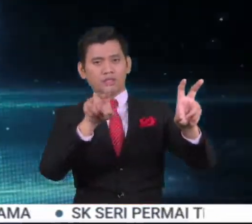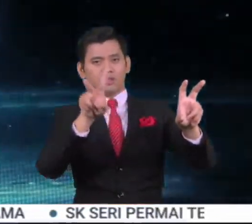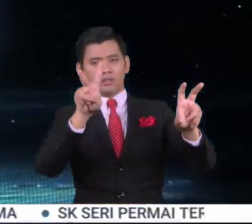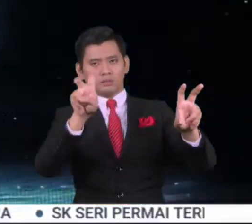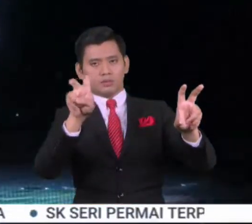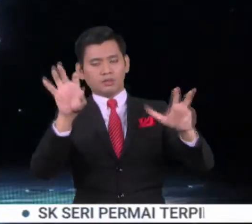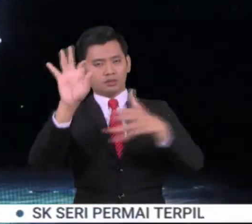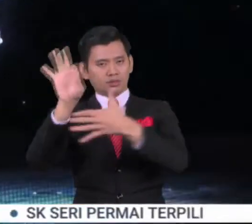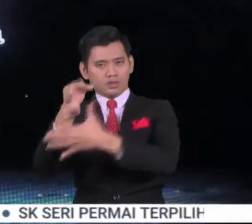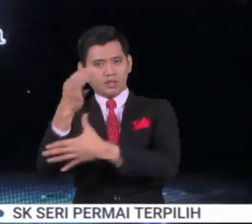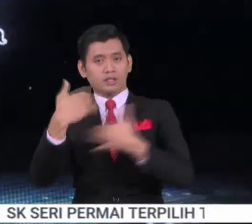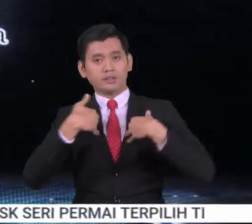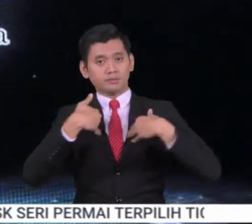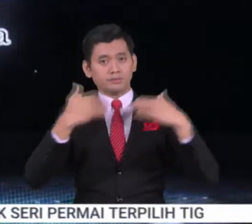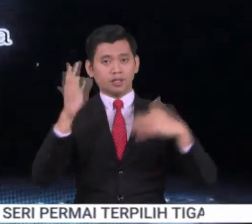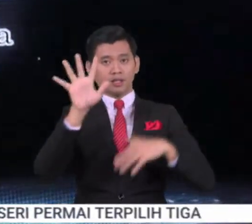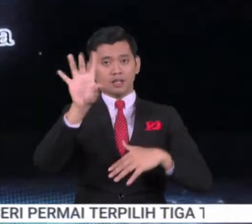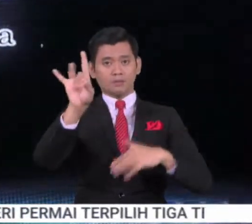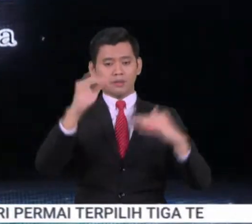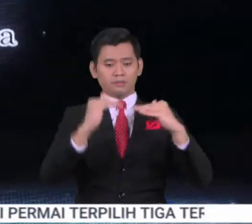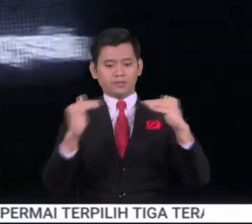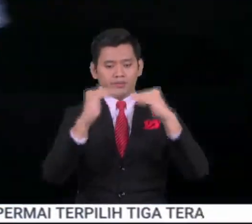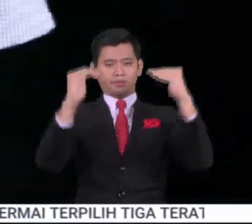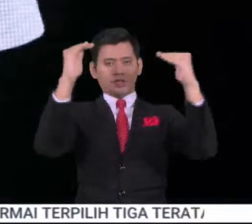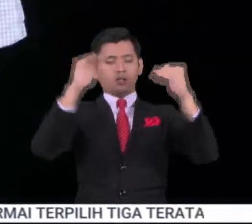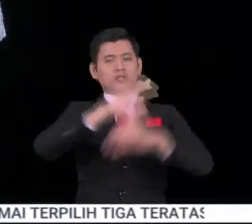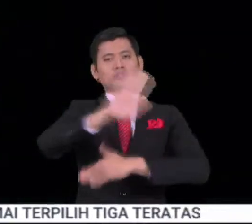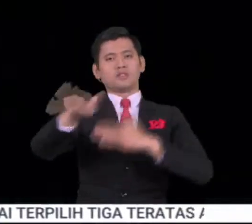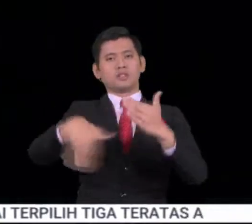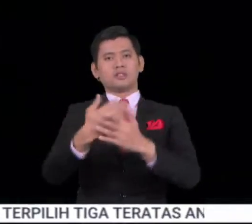membabitkan 8 peringkat dengan jarak keseluruhan